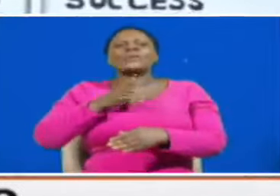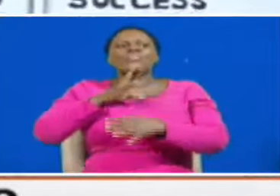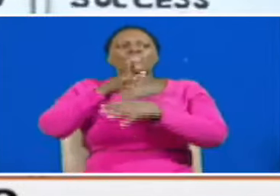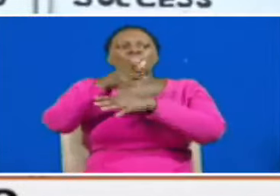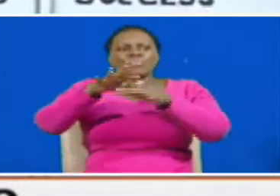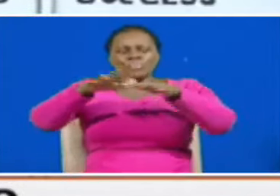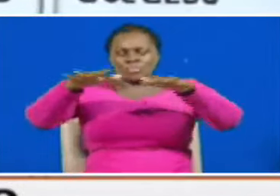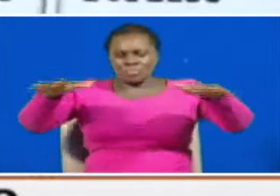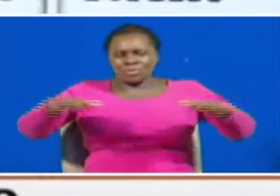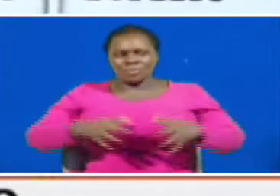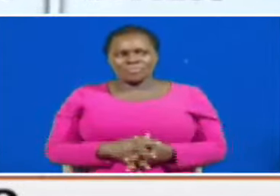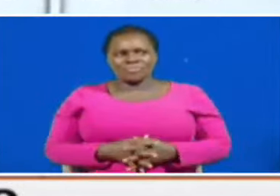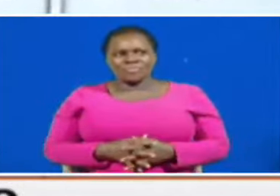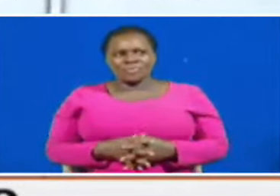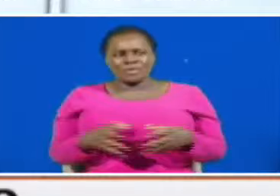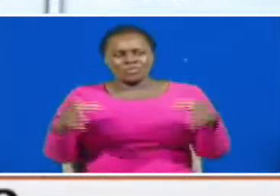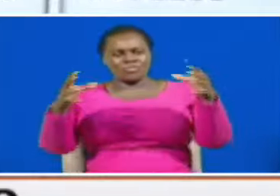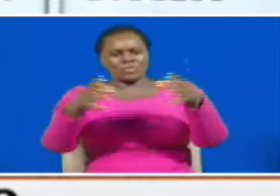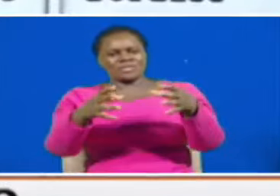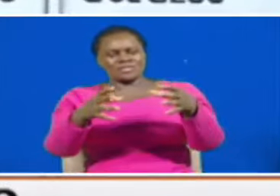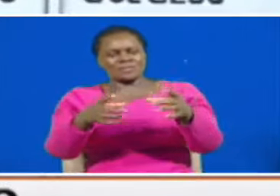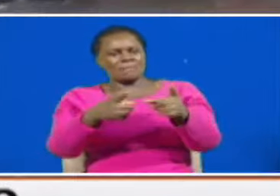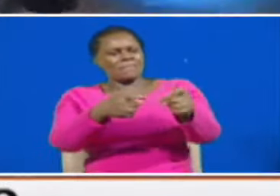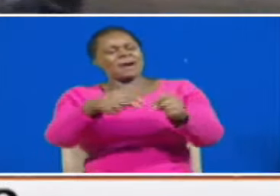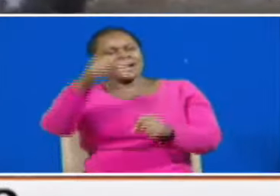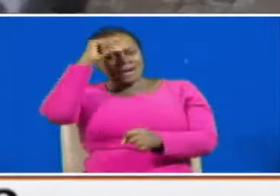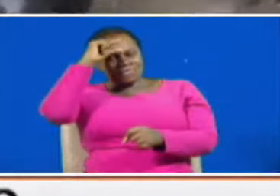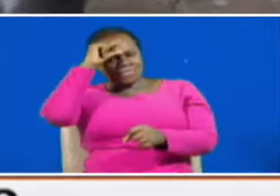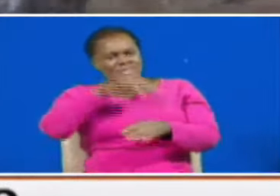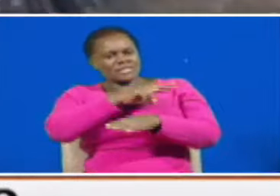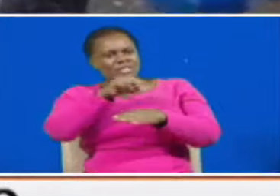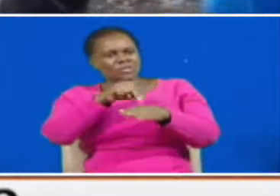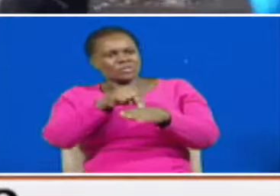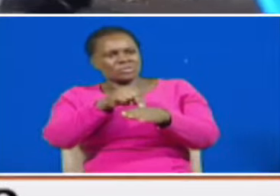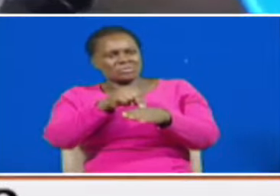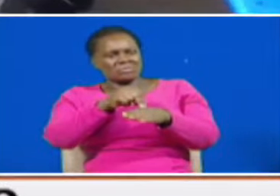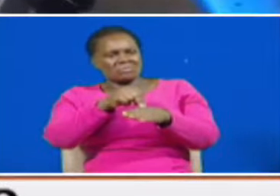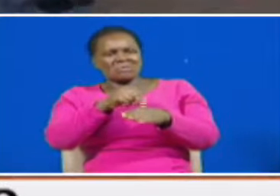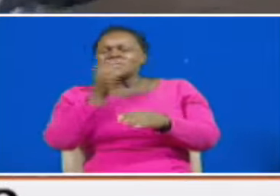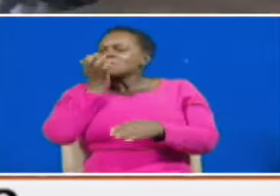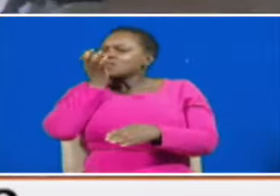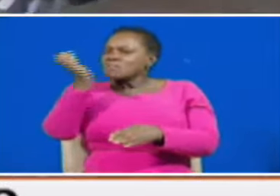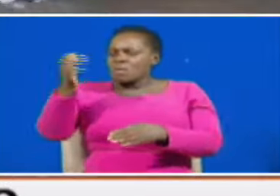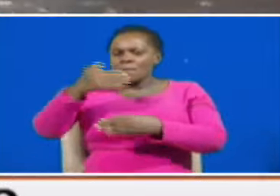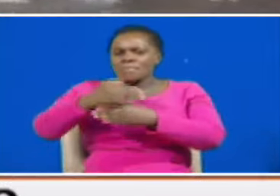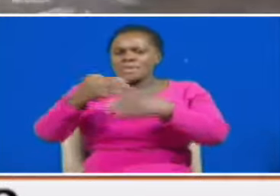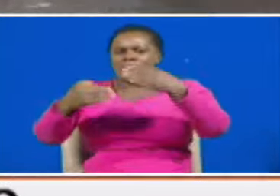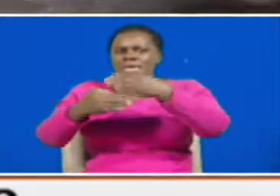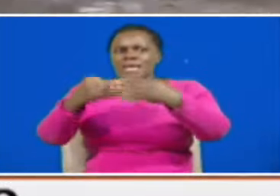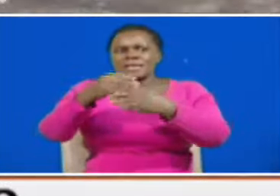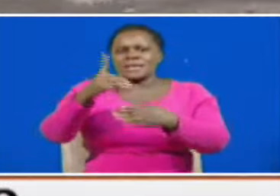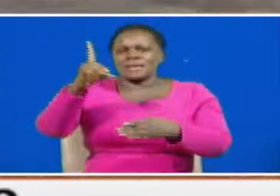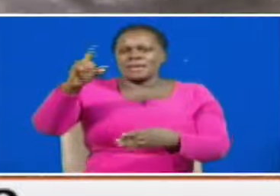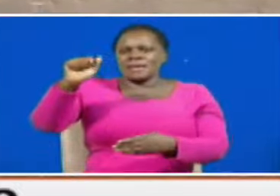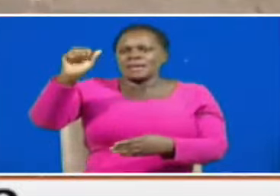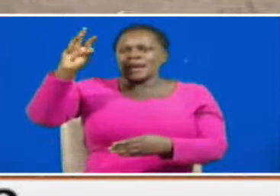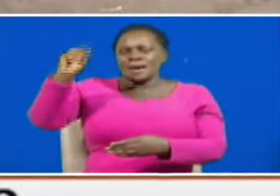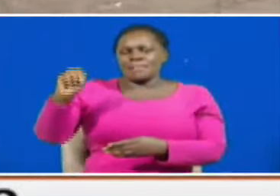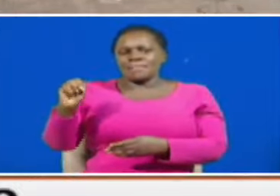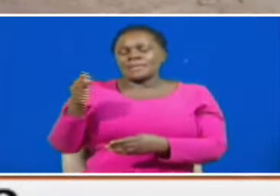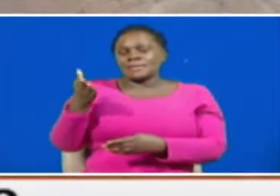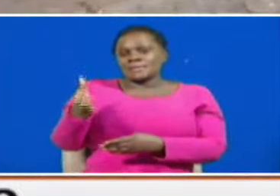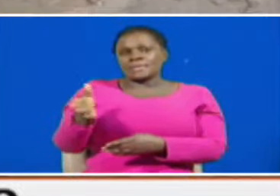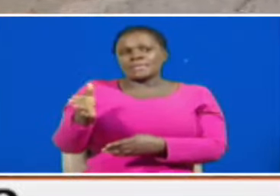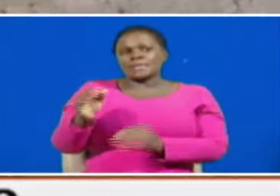kingo zake. Wenyeji wanailaumu serikali kuu kwa kuzembea katika ujenzi wa bwawa la Soru Coin